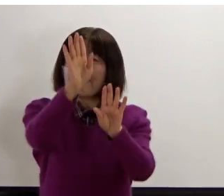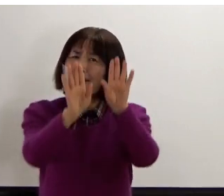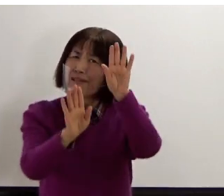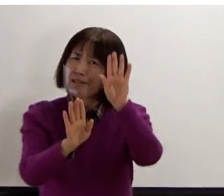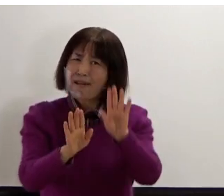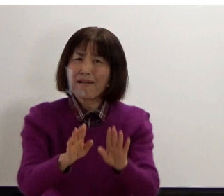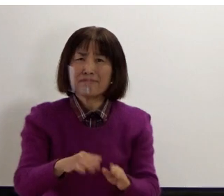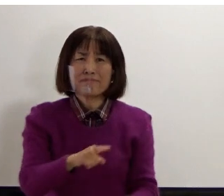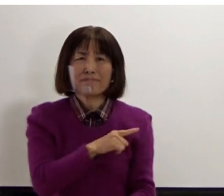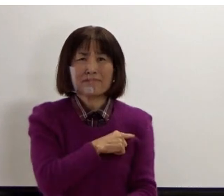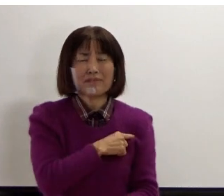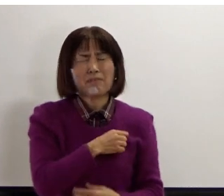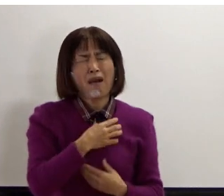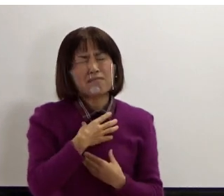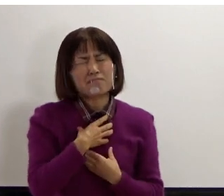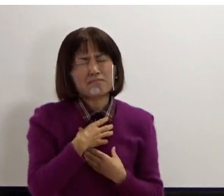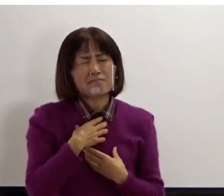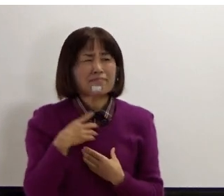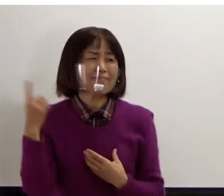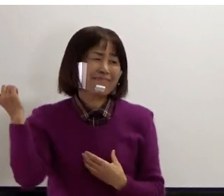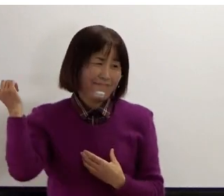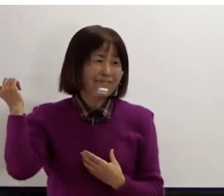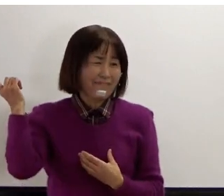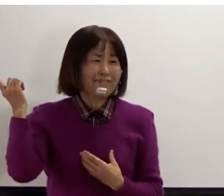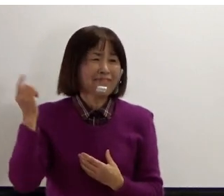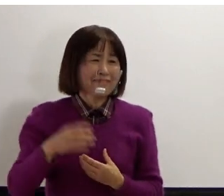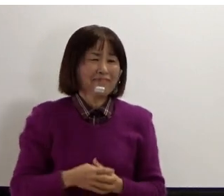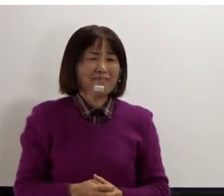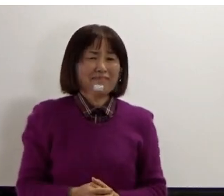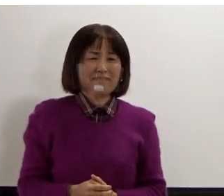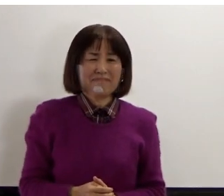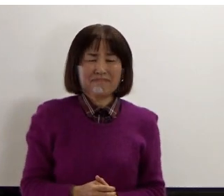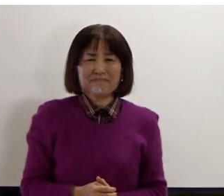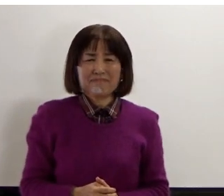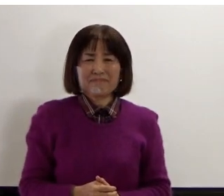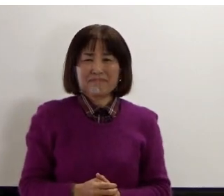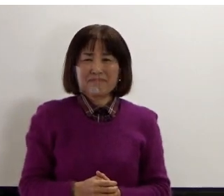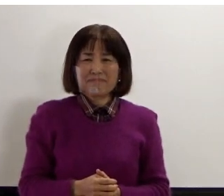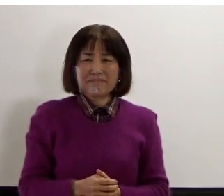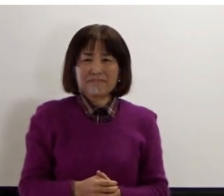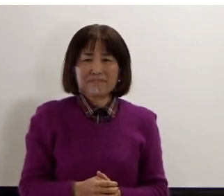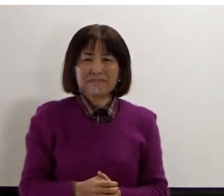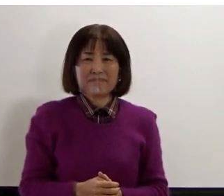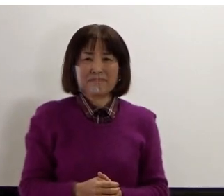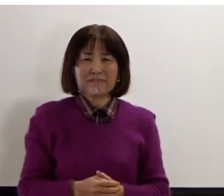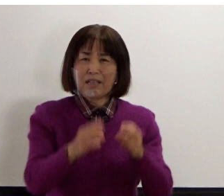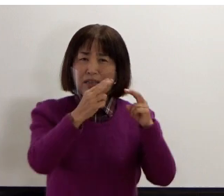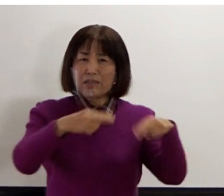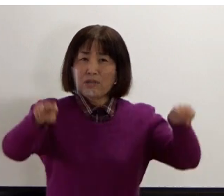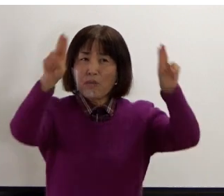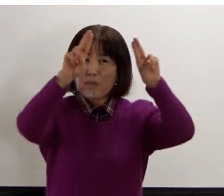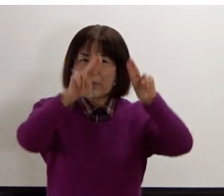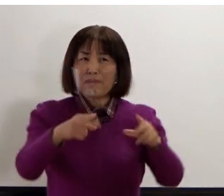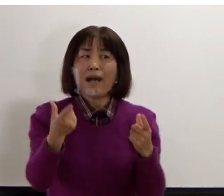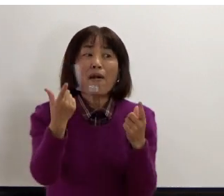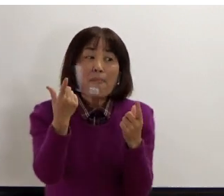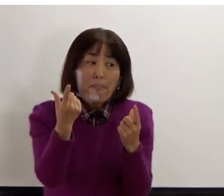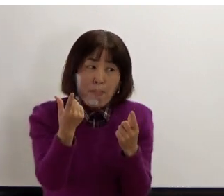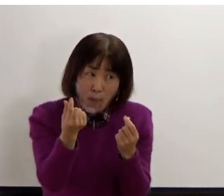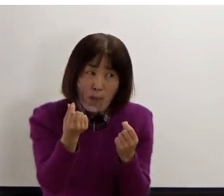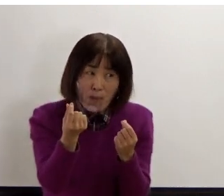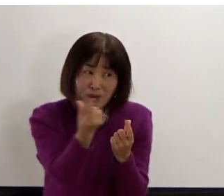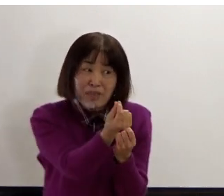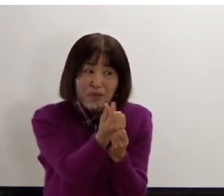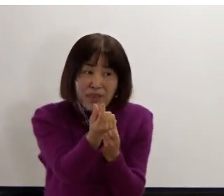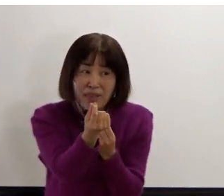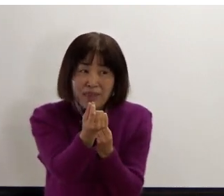態になることでありまして、広島、数字上は広島県の